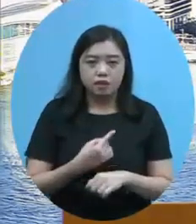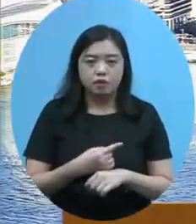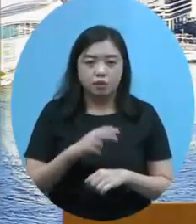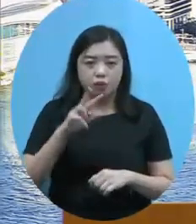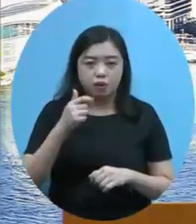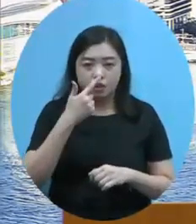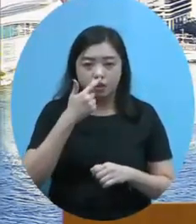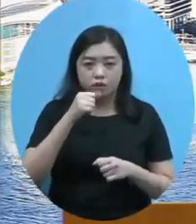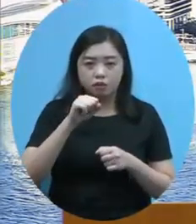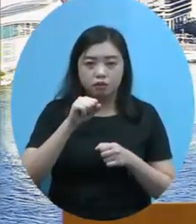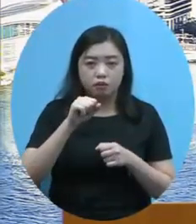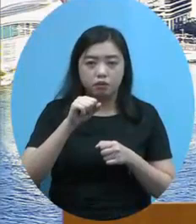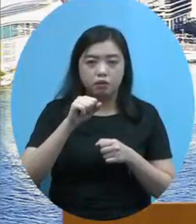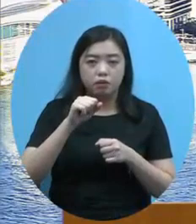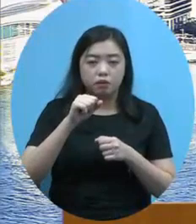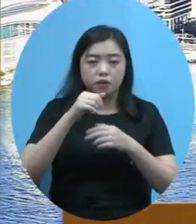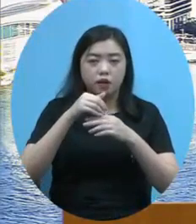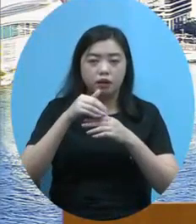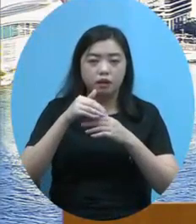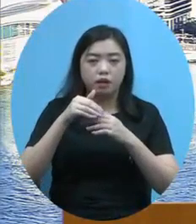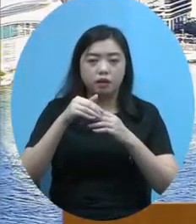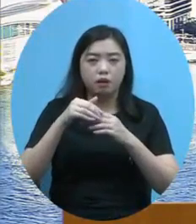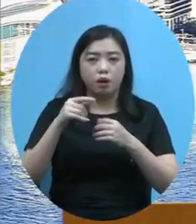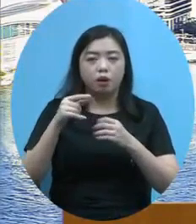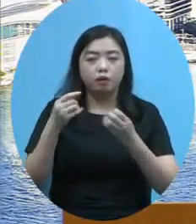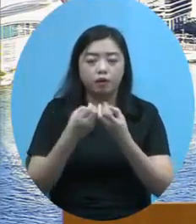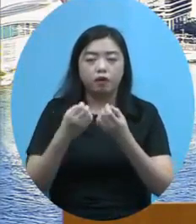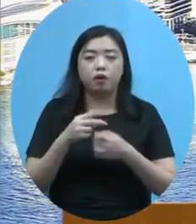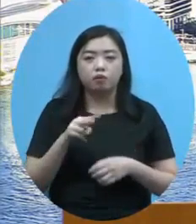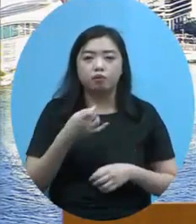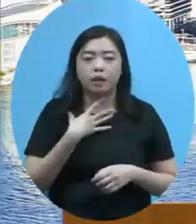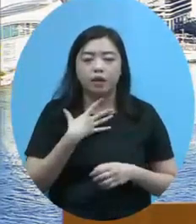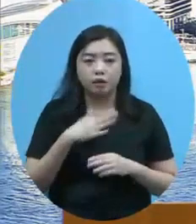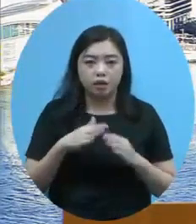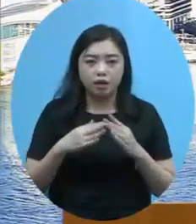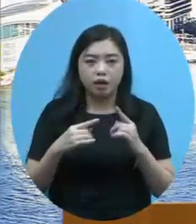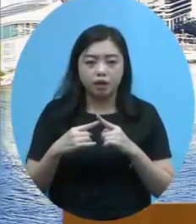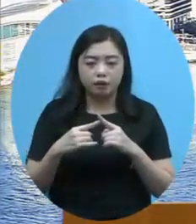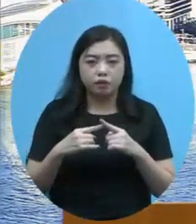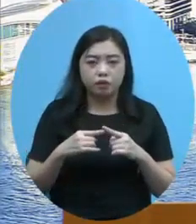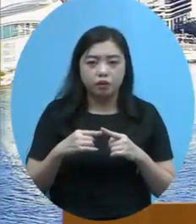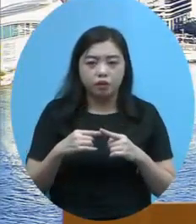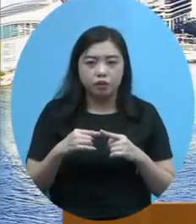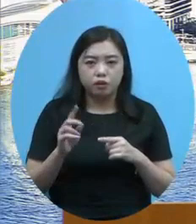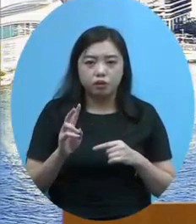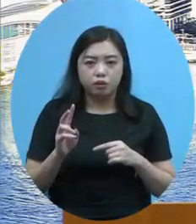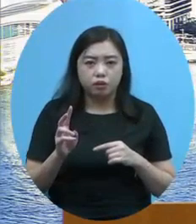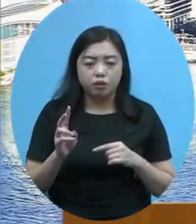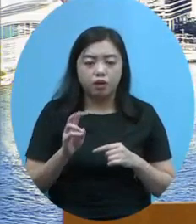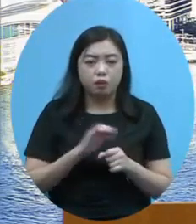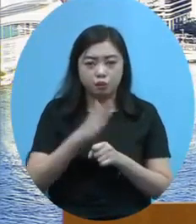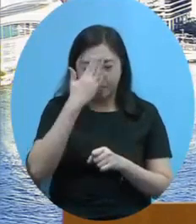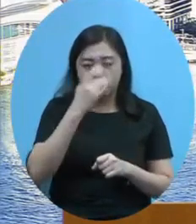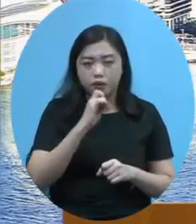有新嘅喺社區其他同佢有相關嘅個案啦。咁但係屋企人即係第一個個案，兩個屋企人都係即係陽性